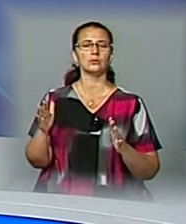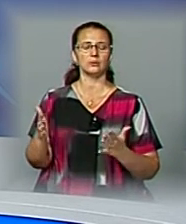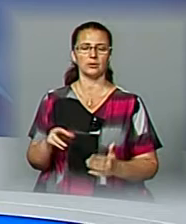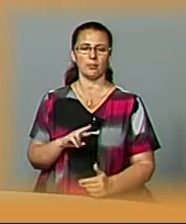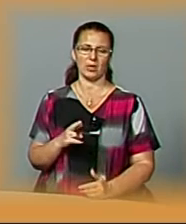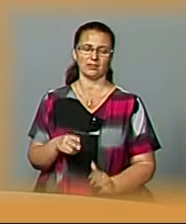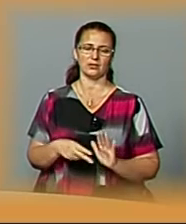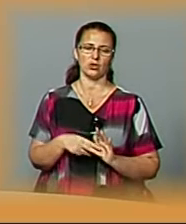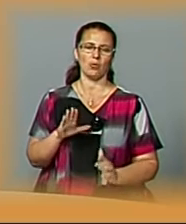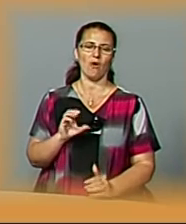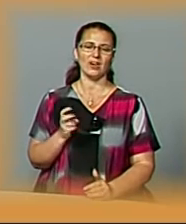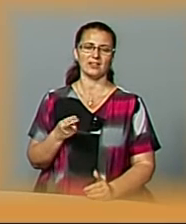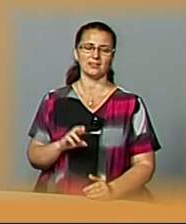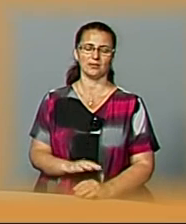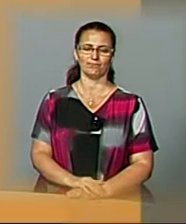вересня.